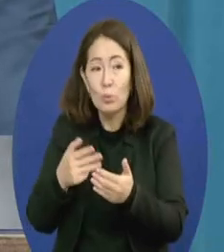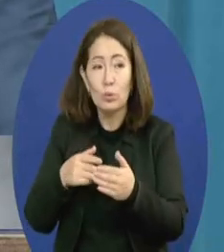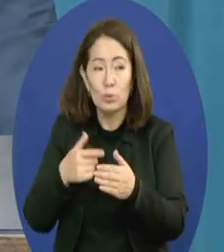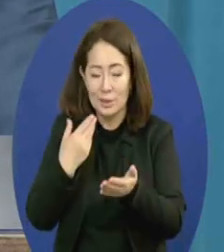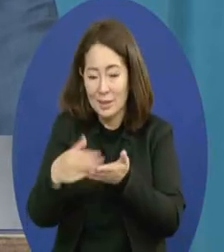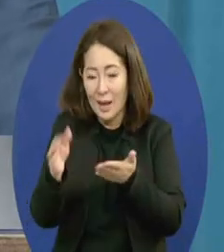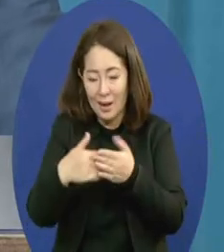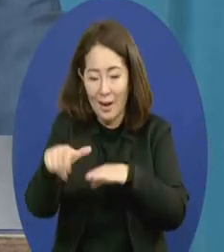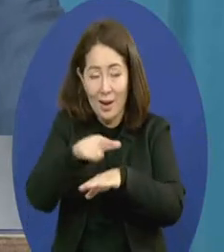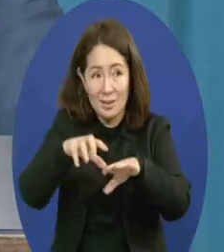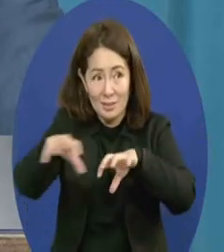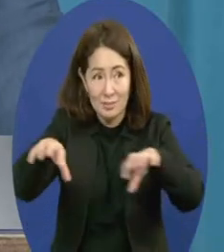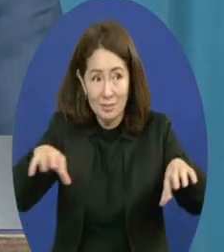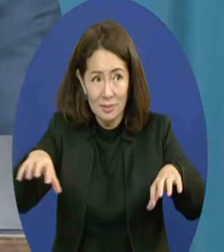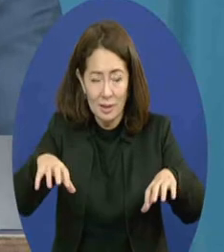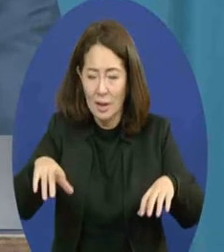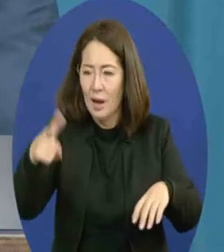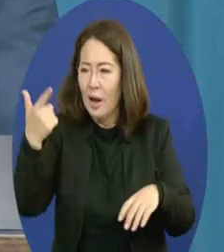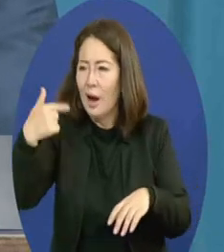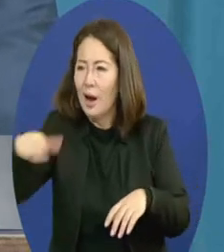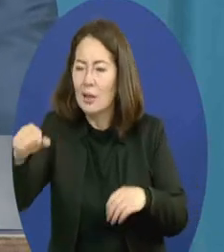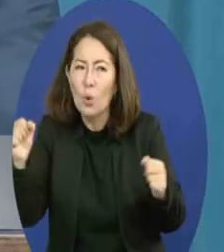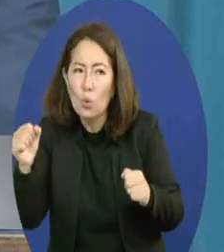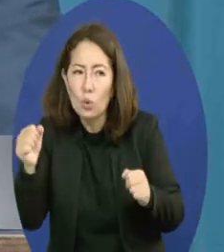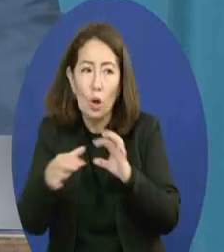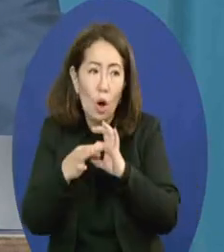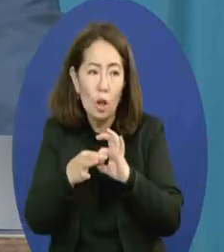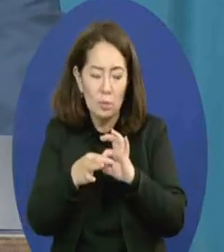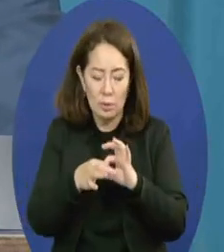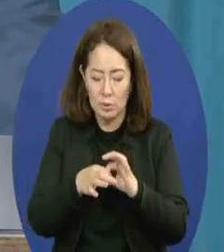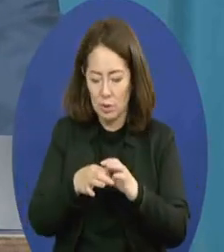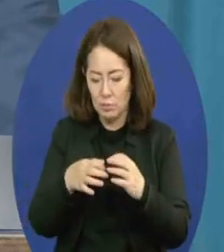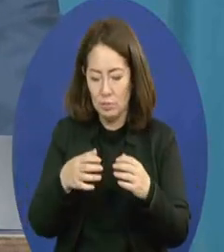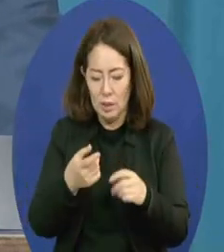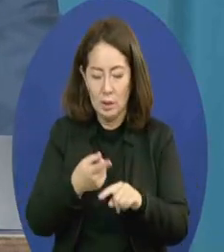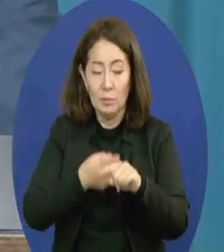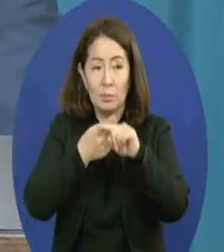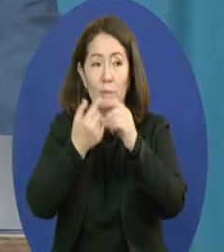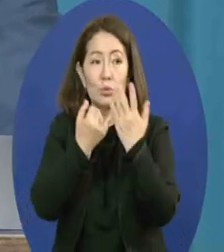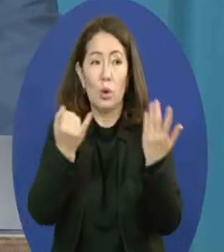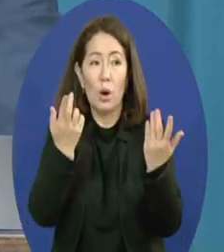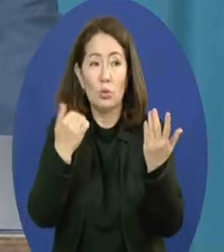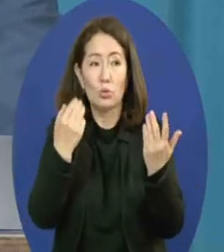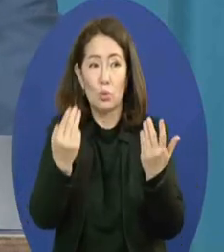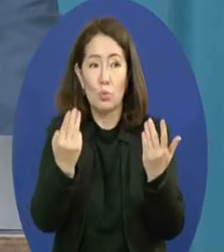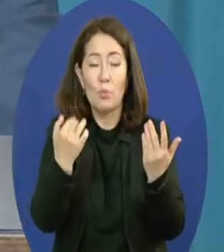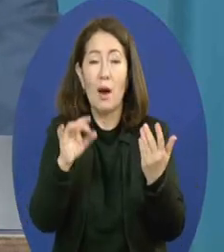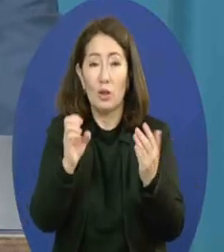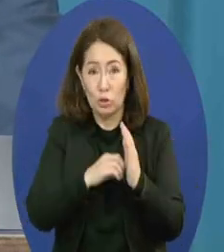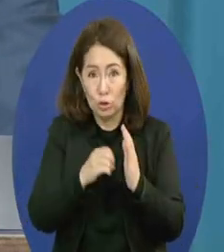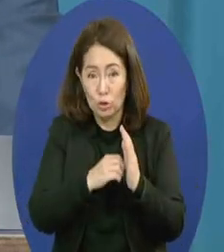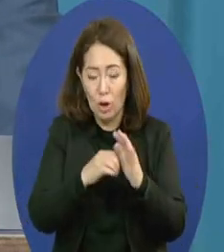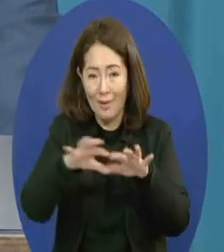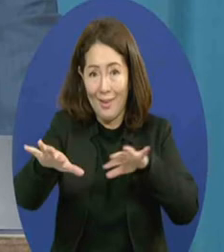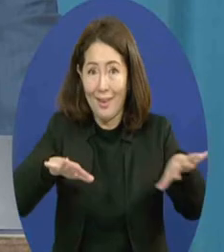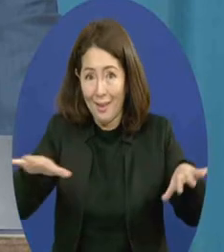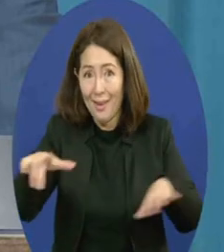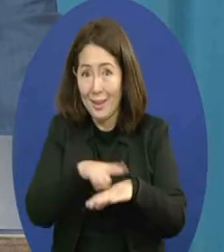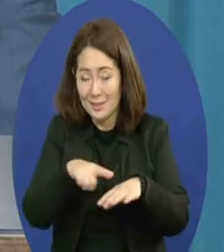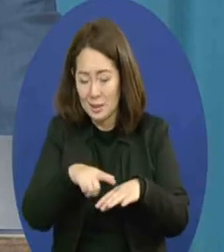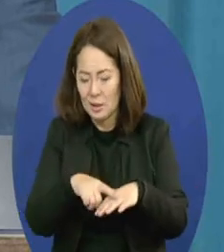цэгийг гадна гарын температураас хамаарат бид нар бол үе шатаагаар 600 хүрэгдэв. Бид нар саяын одоо дараалал үүссэн